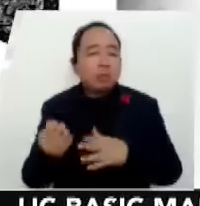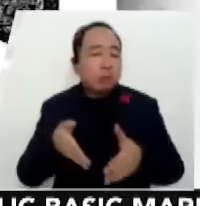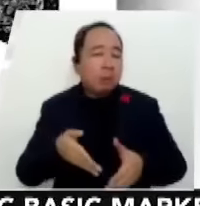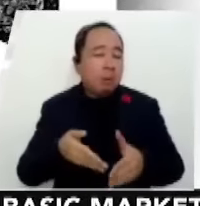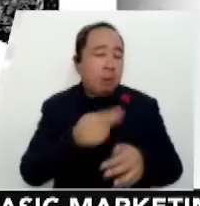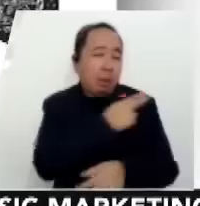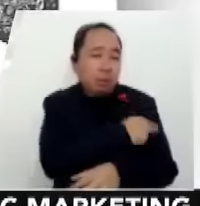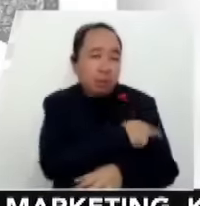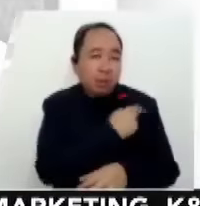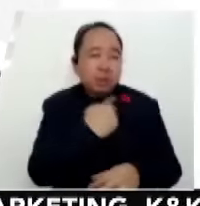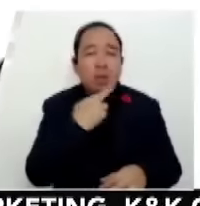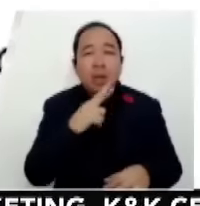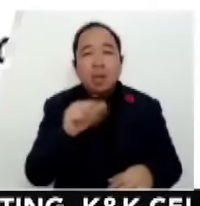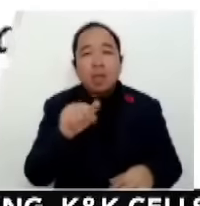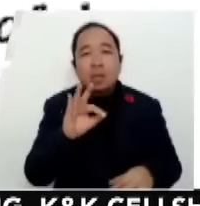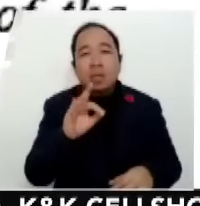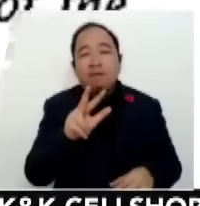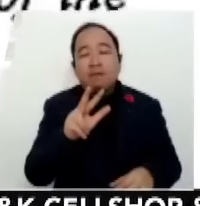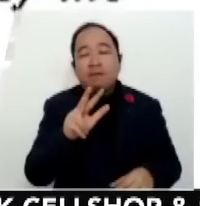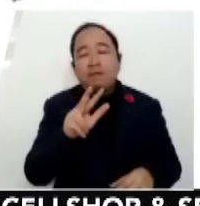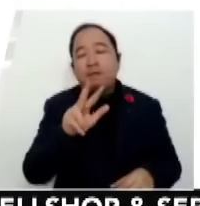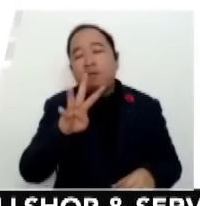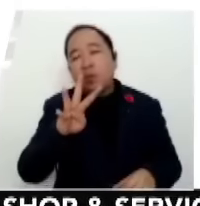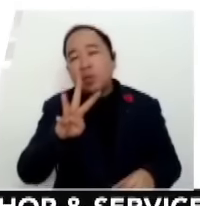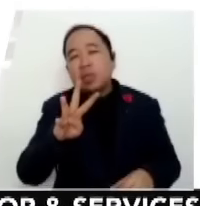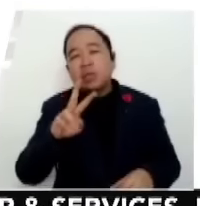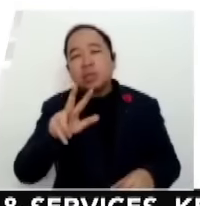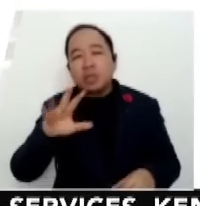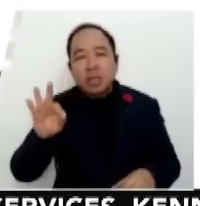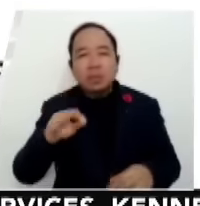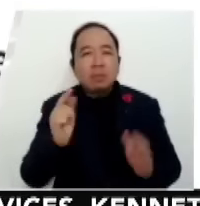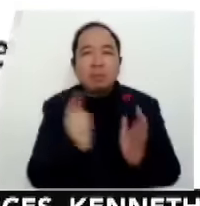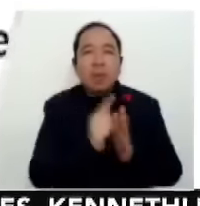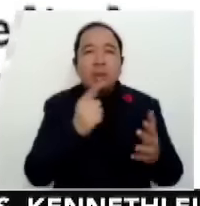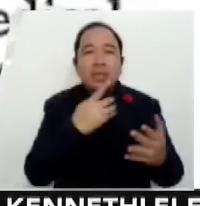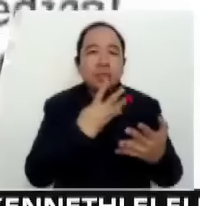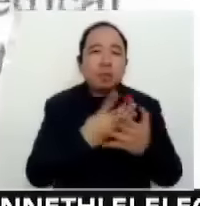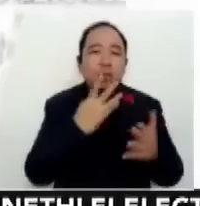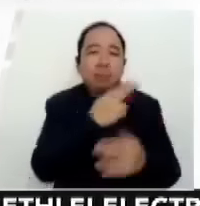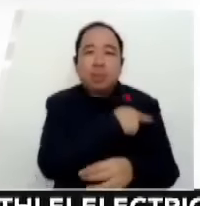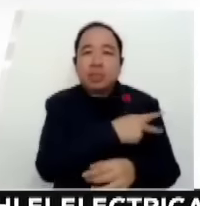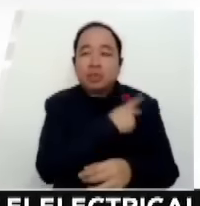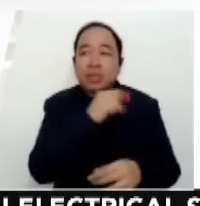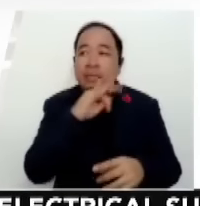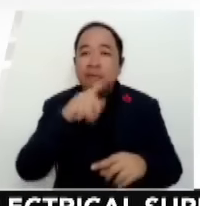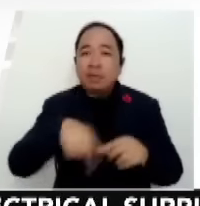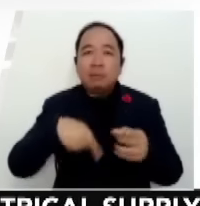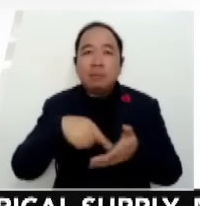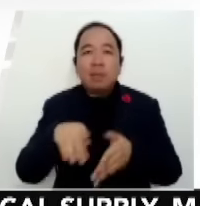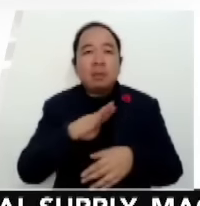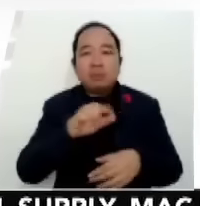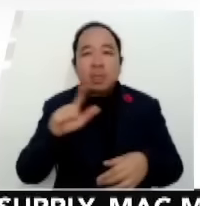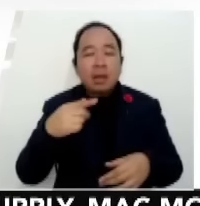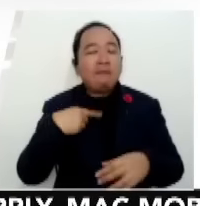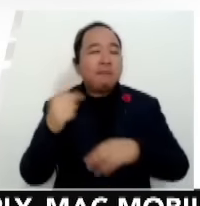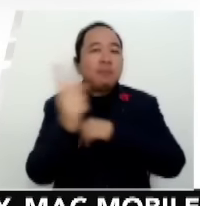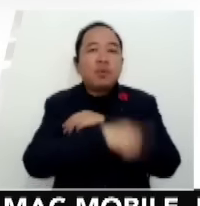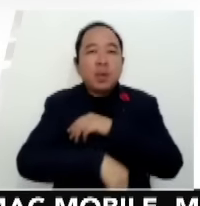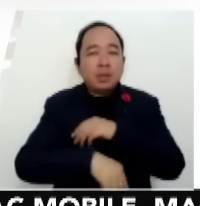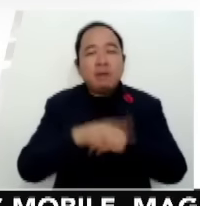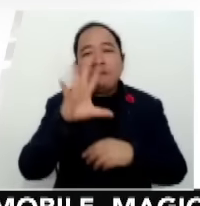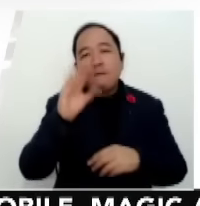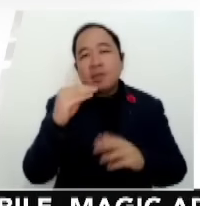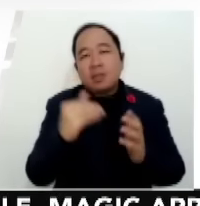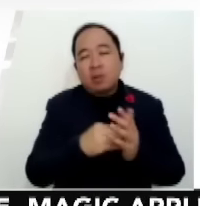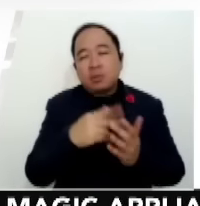Act 9439, bawal ikulong sa ospital ang mga pasyenteng hindi makabayad ng bill. May multa itong hanggang 50,000 pesos